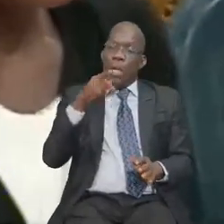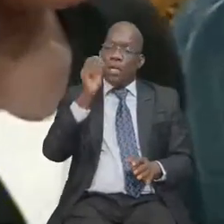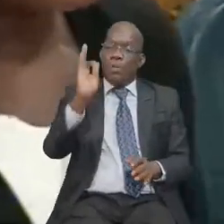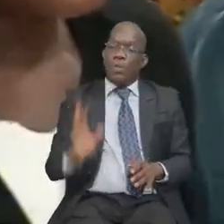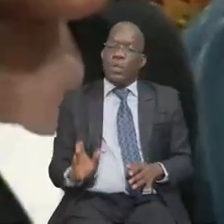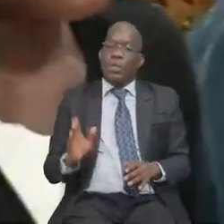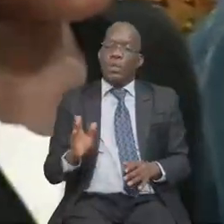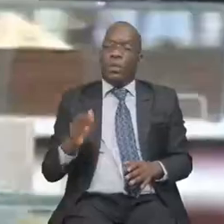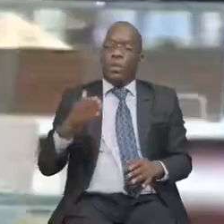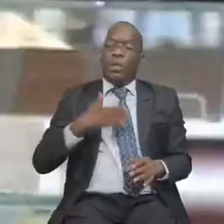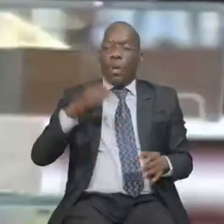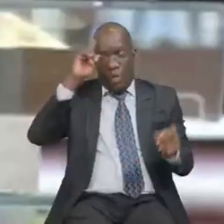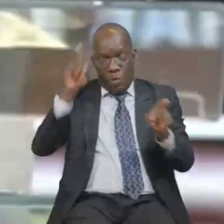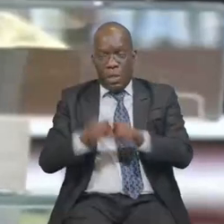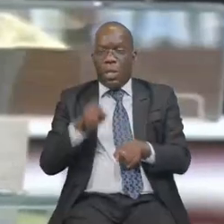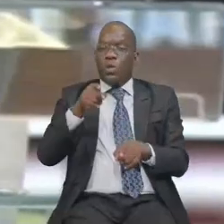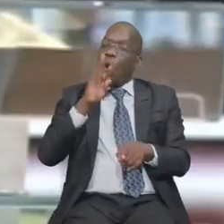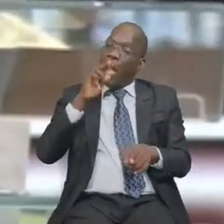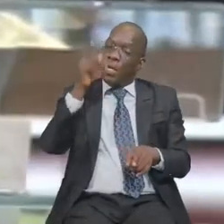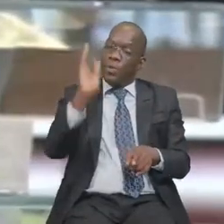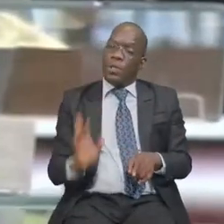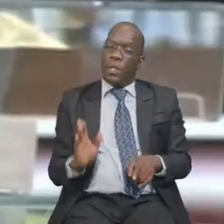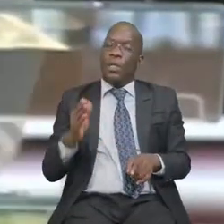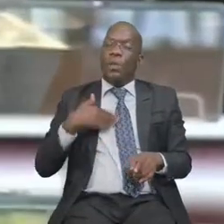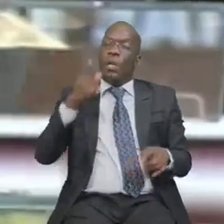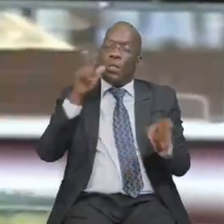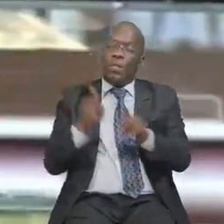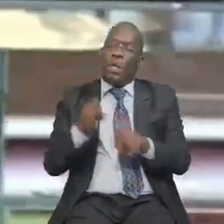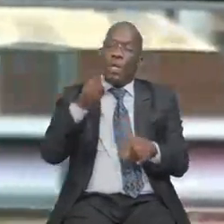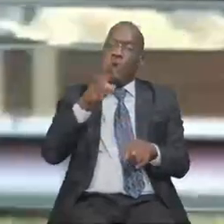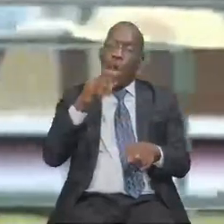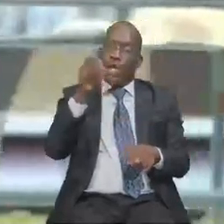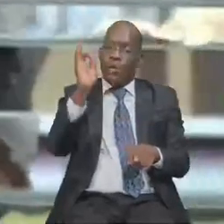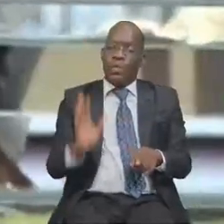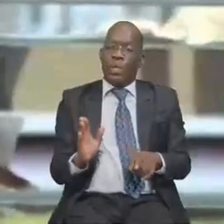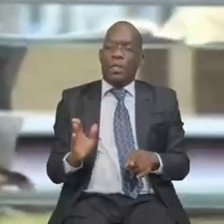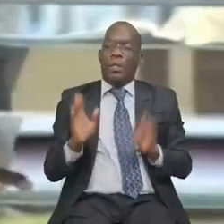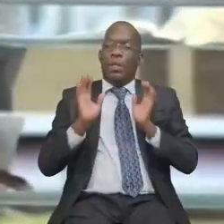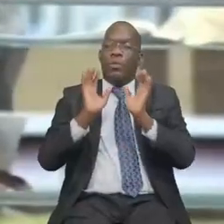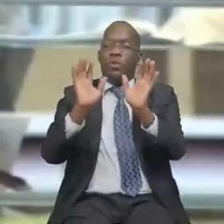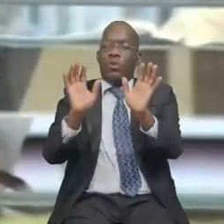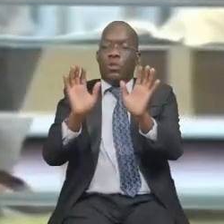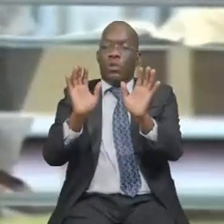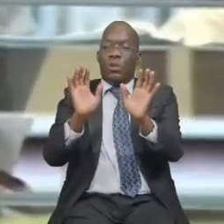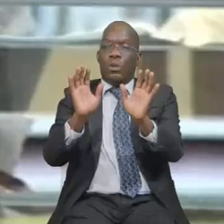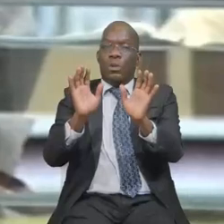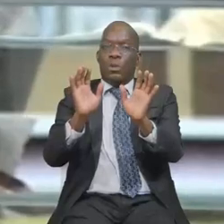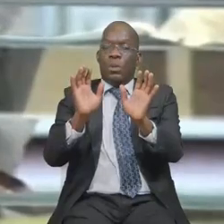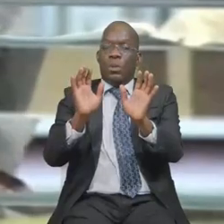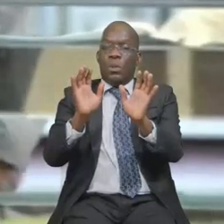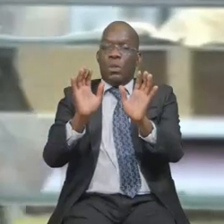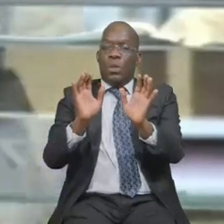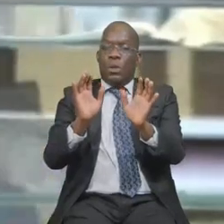Mon frère là-bas, tu es le prédicateur. Ma soeur là-bas, tu es le prédicateur. Élève. Poursuis.